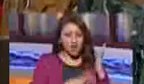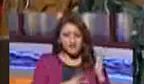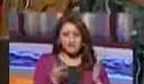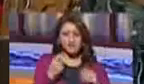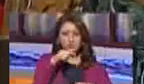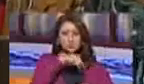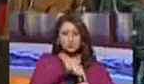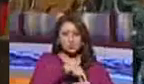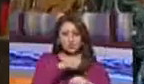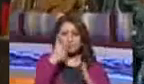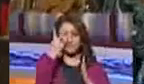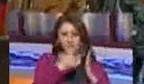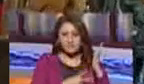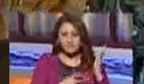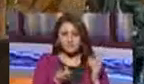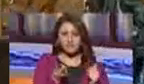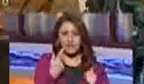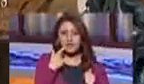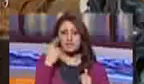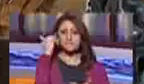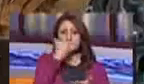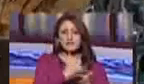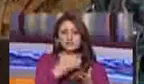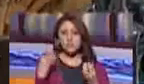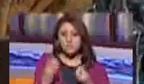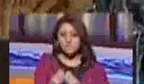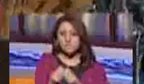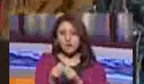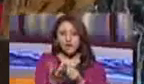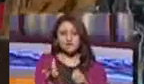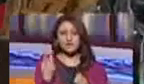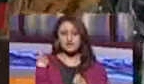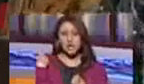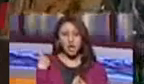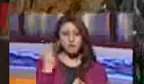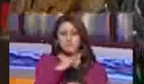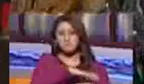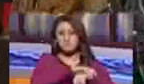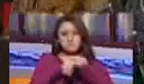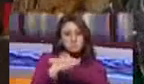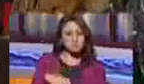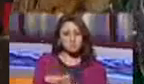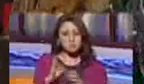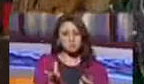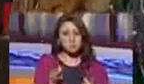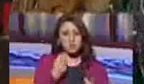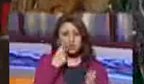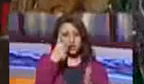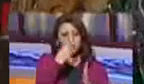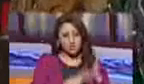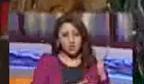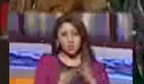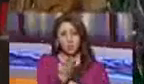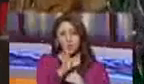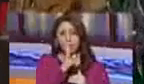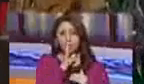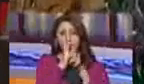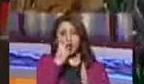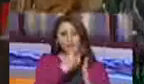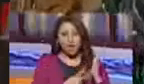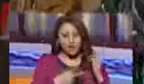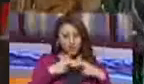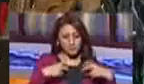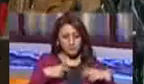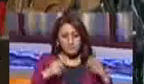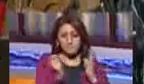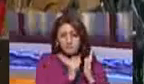قالت للراجل الضابط او المسؤول اللي جه معايا ما نعرفوش ضابط ولا دكتور خد التقارير معاه ومشي. فمن حق